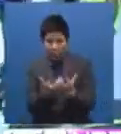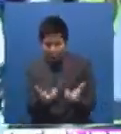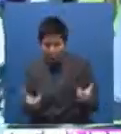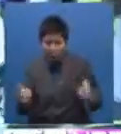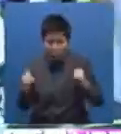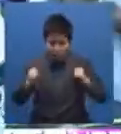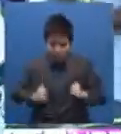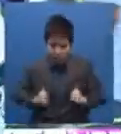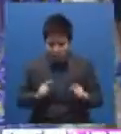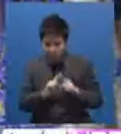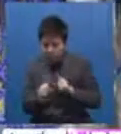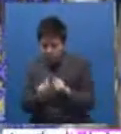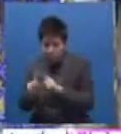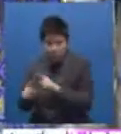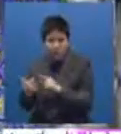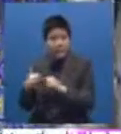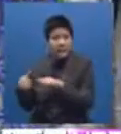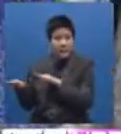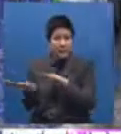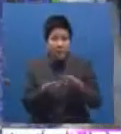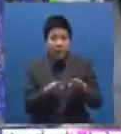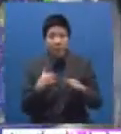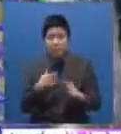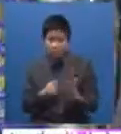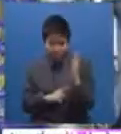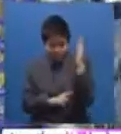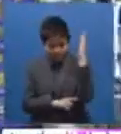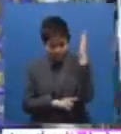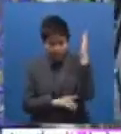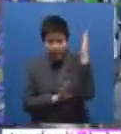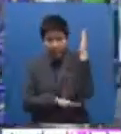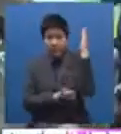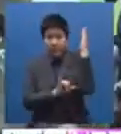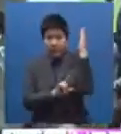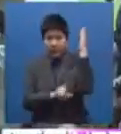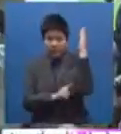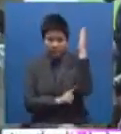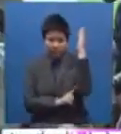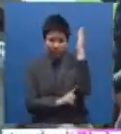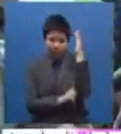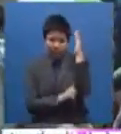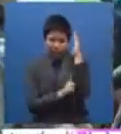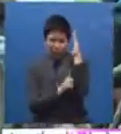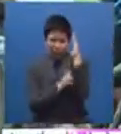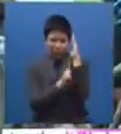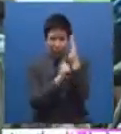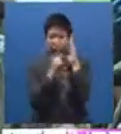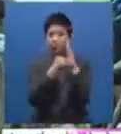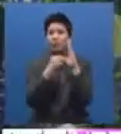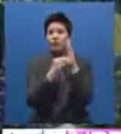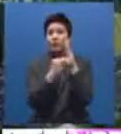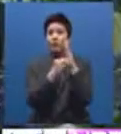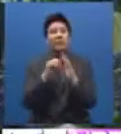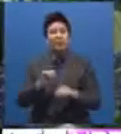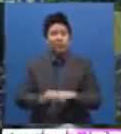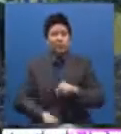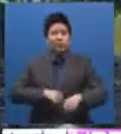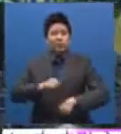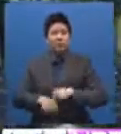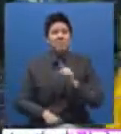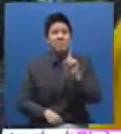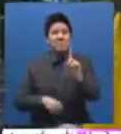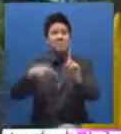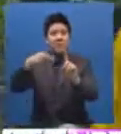อุปกรณ์ที่จำเป็นในการออกเดินทางจากจังหวัดยะลามายังกรุงเทพฯด้วยวิธีปั่นรถจักรยานกว่า